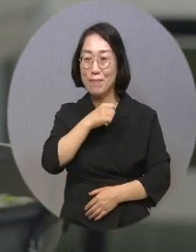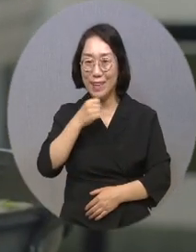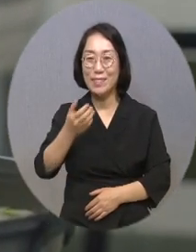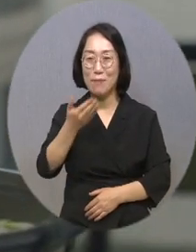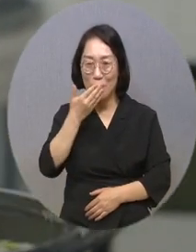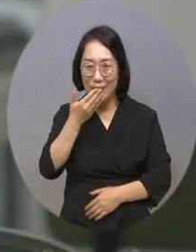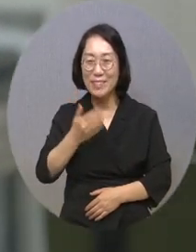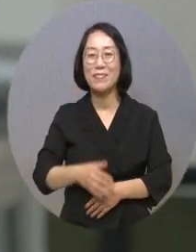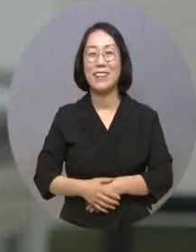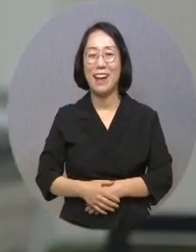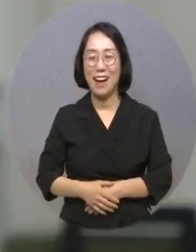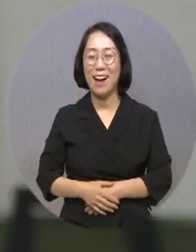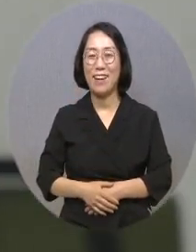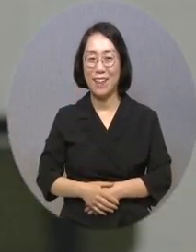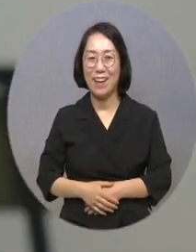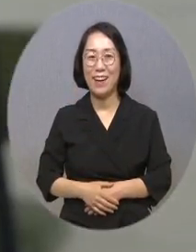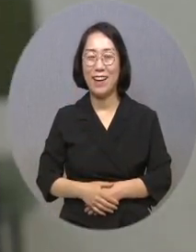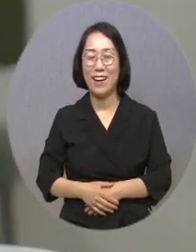죄송합니다, 맛있게 먹겠습니다.